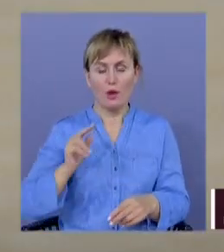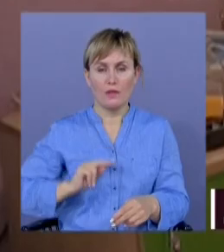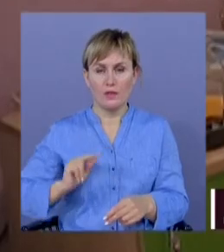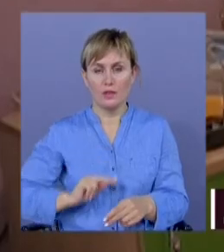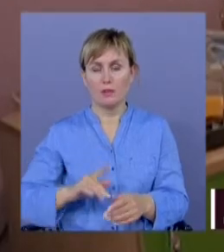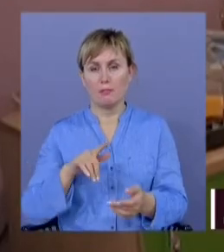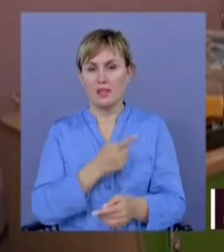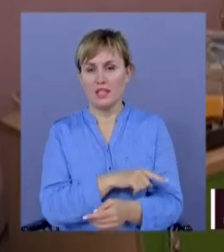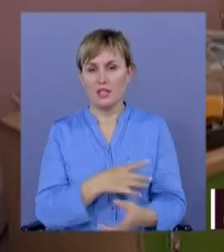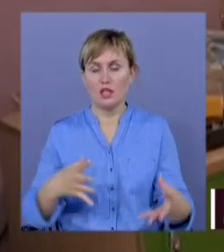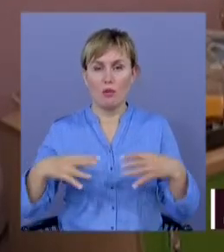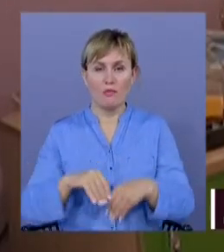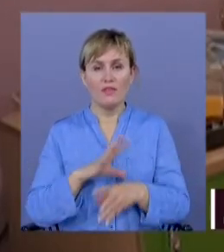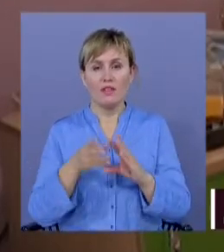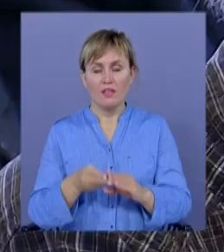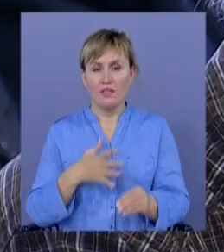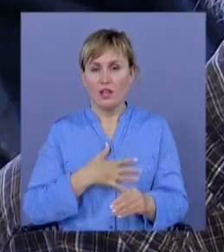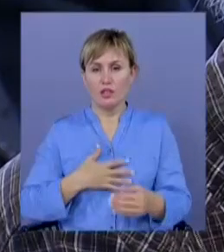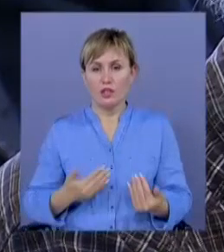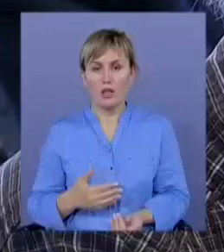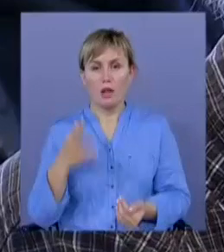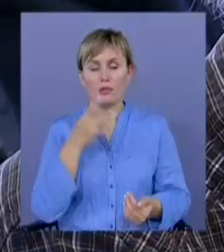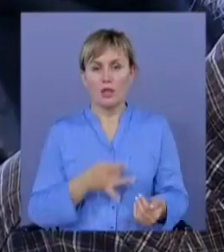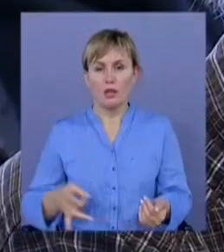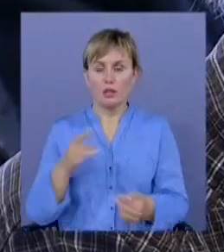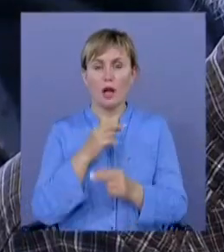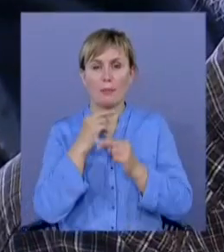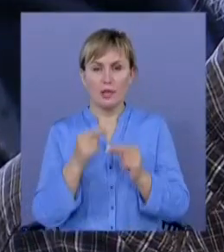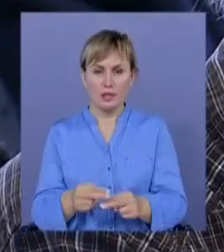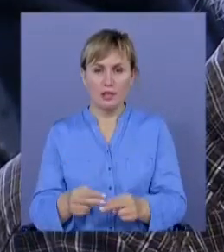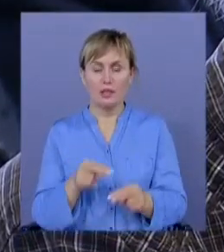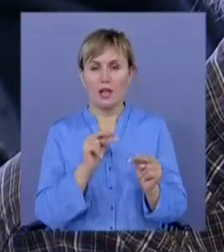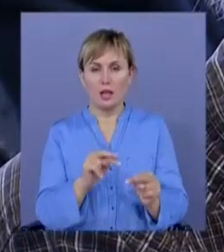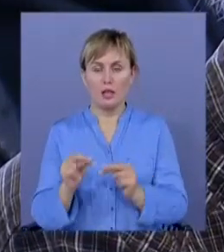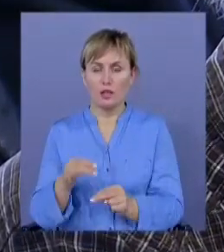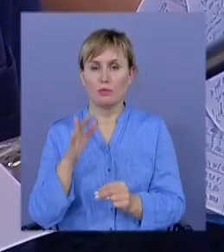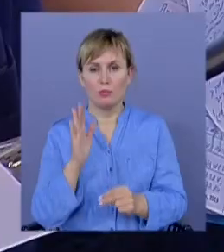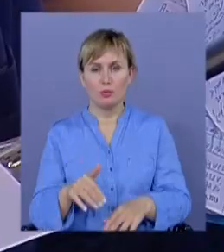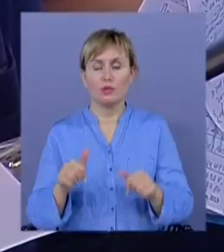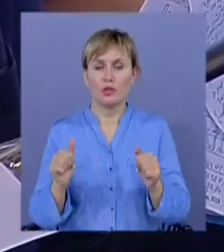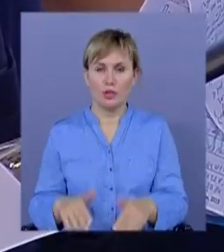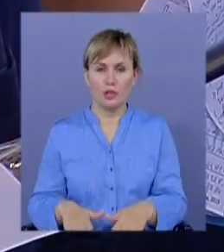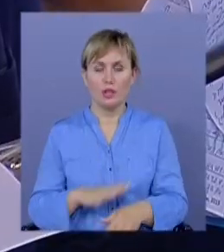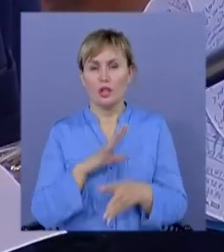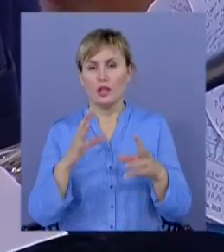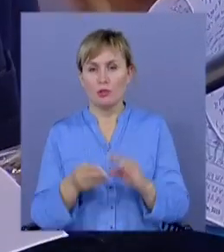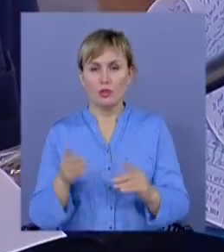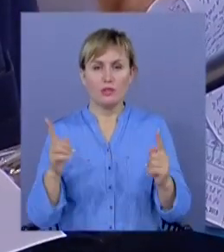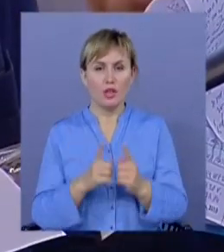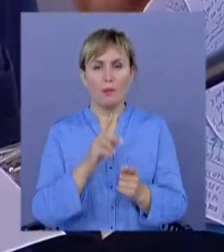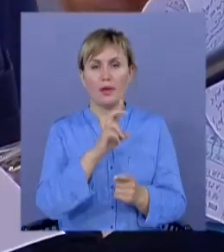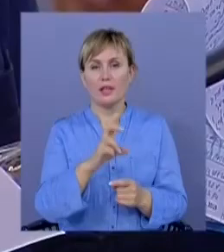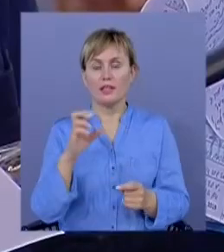многофункциональный медицинский комплекс. В целом все волнующие жители Алмалинского района обращения взяты на контроль и будут решаться. Подытоживая встречу,